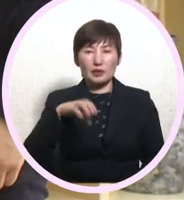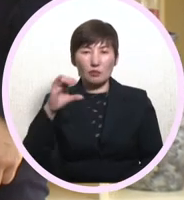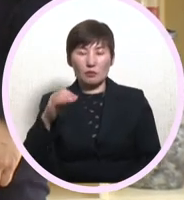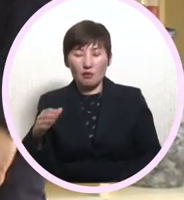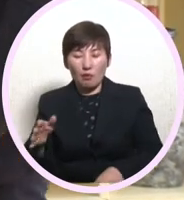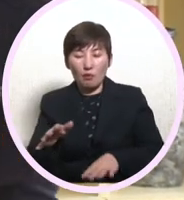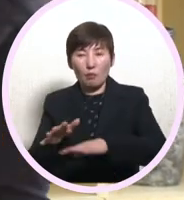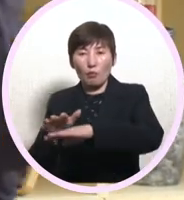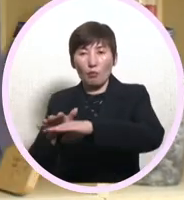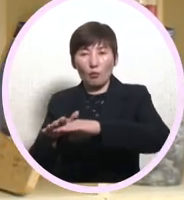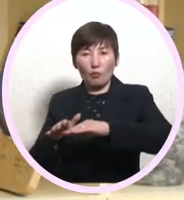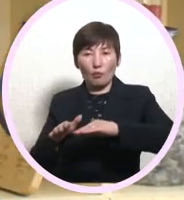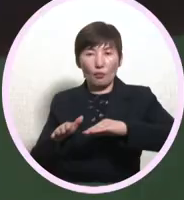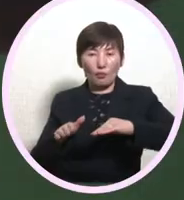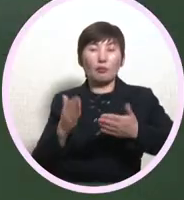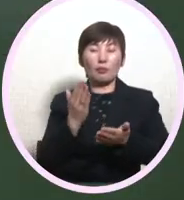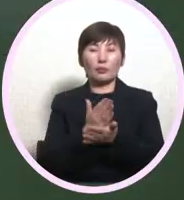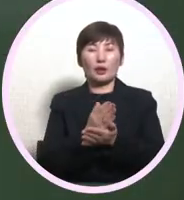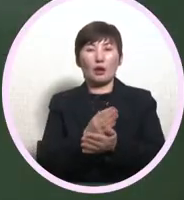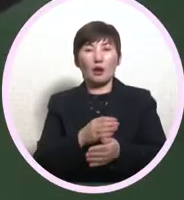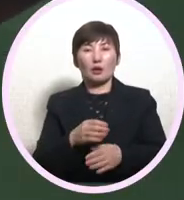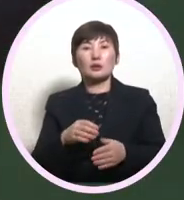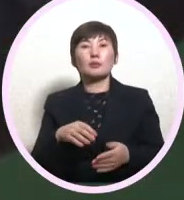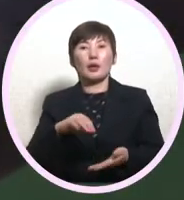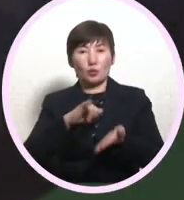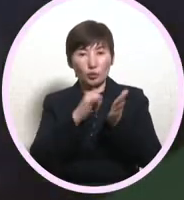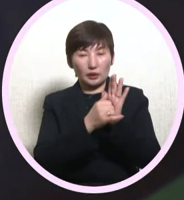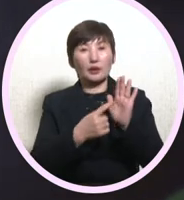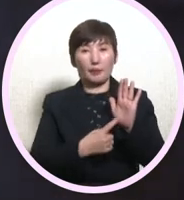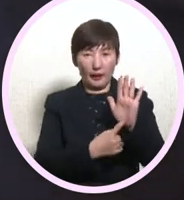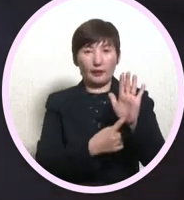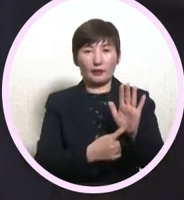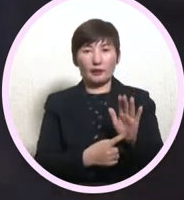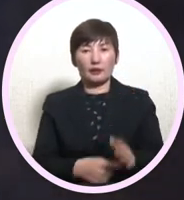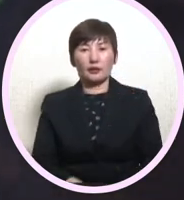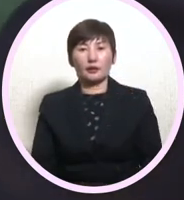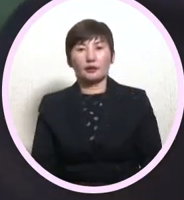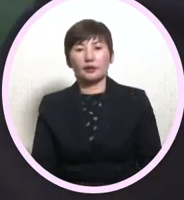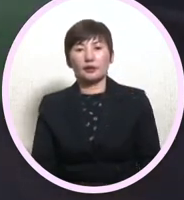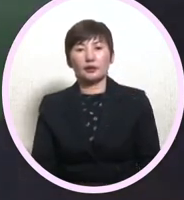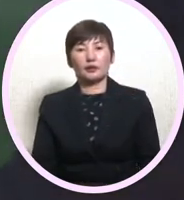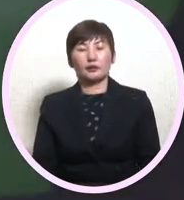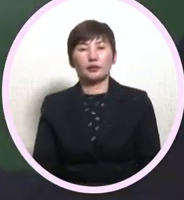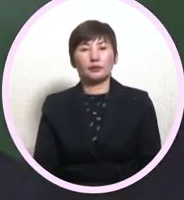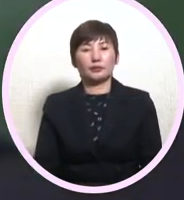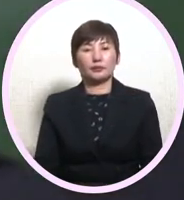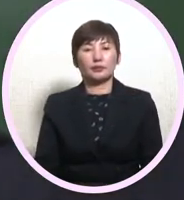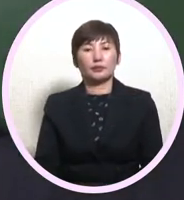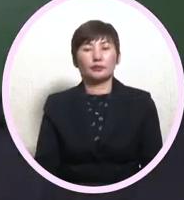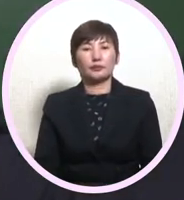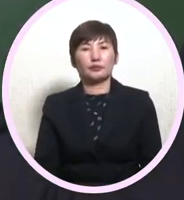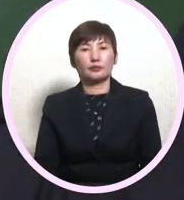байна гэж үзнэ. За энэ нь болохоор за хурдлын тгээс бага байвал үүнийг жигд